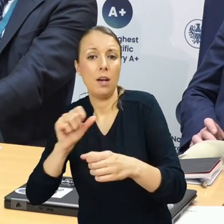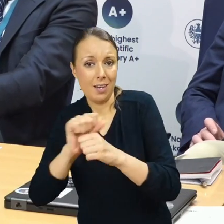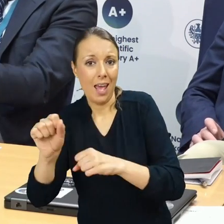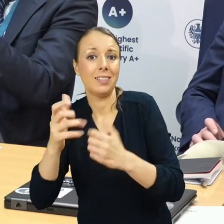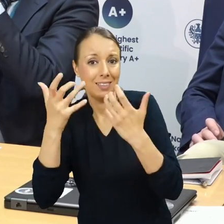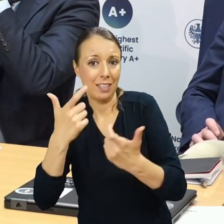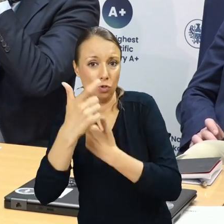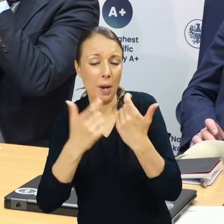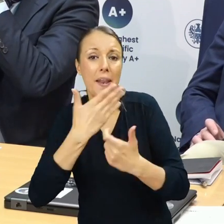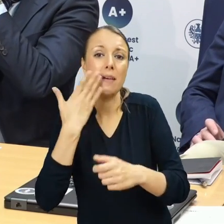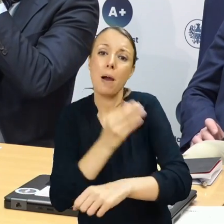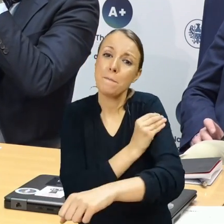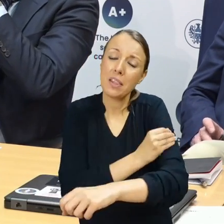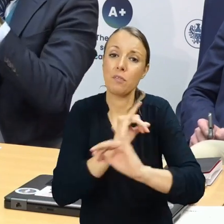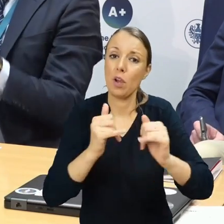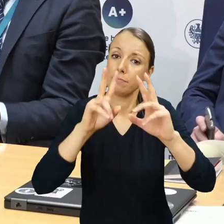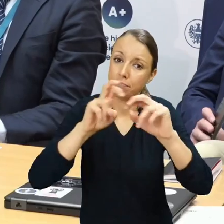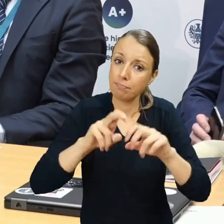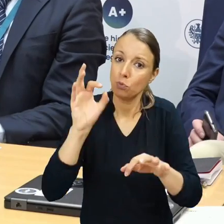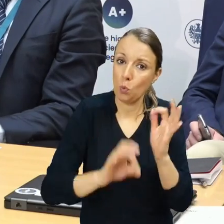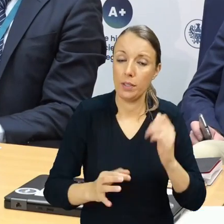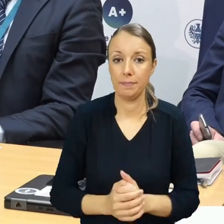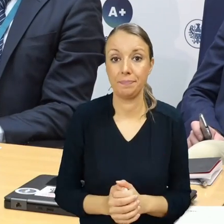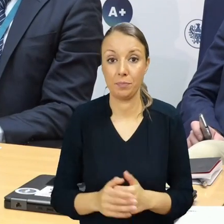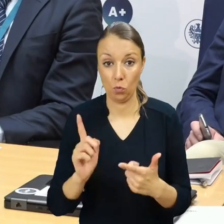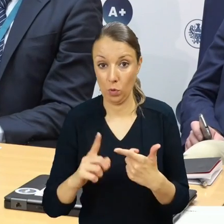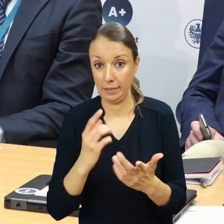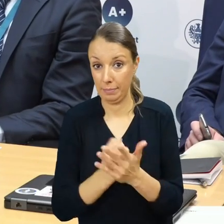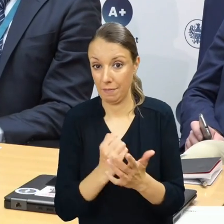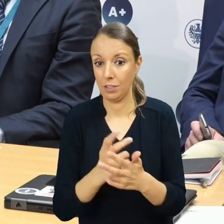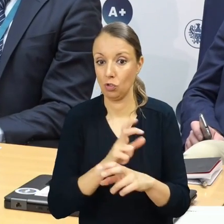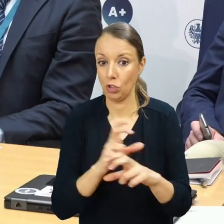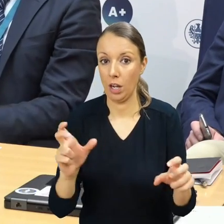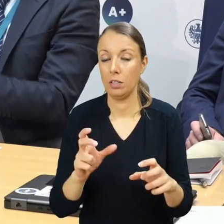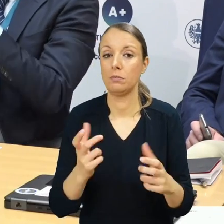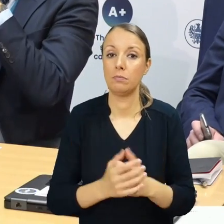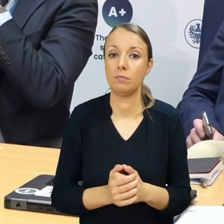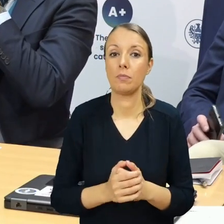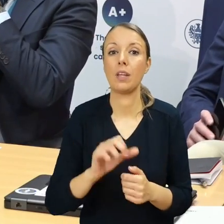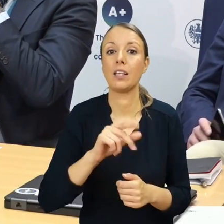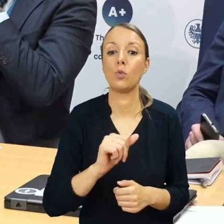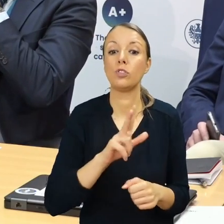Kolejna kwestia, o której się mówi, czas. Artykuł 13 ustęp 2